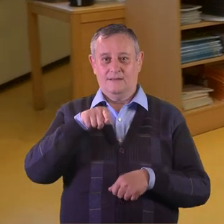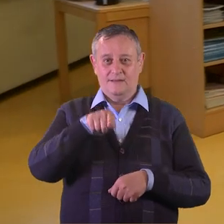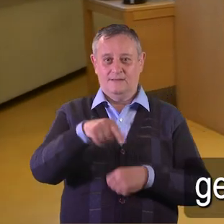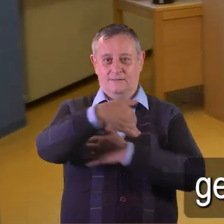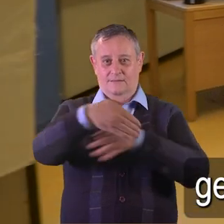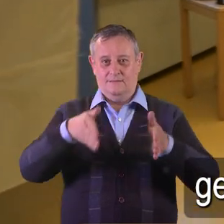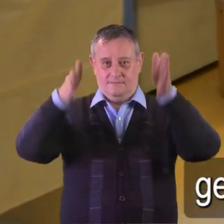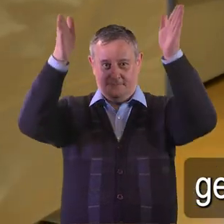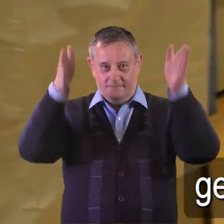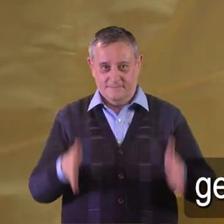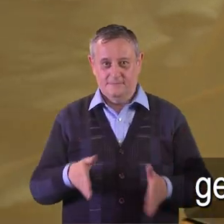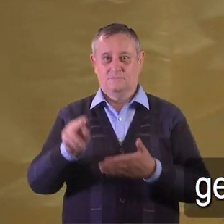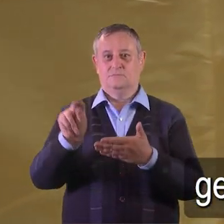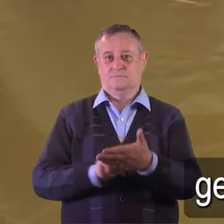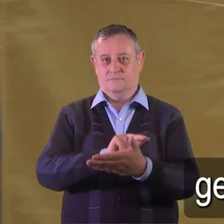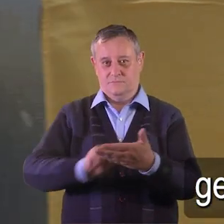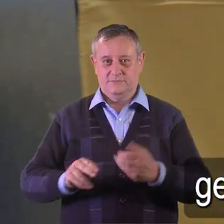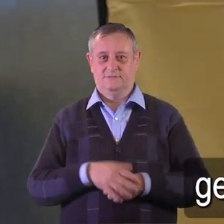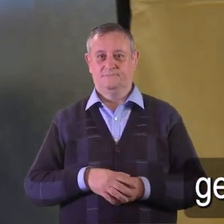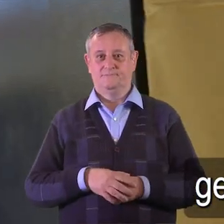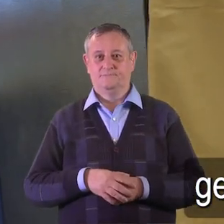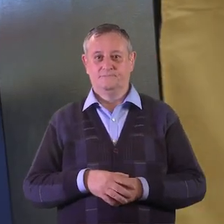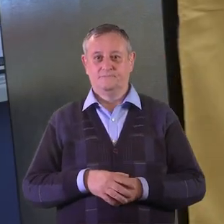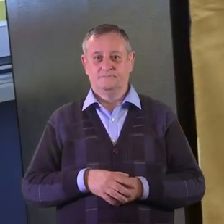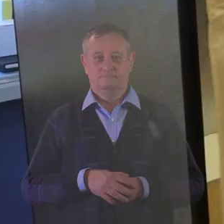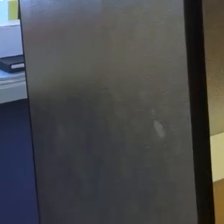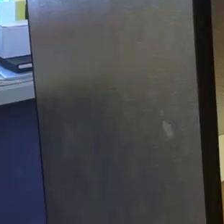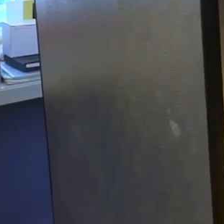Herr Müller geht dann in eine freie Wahlkabine